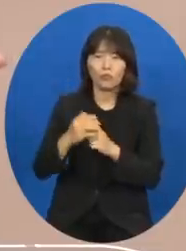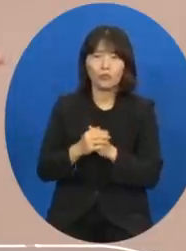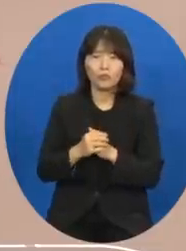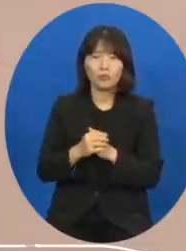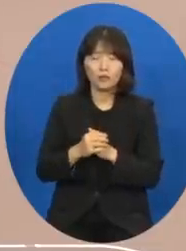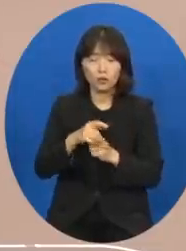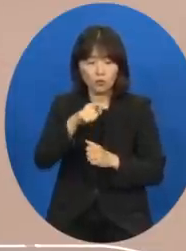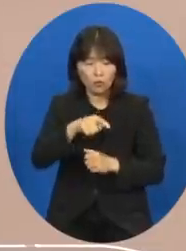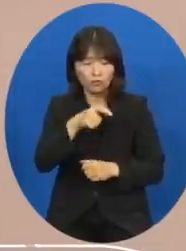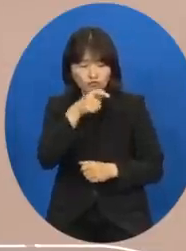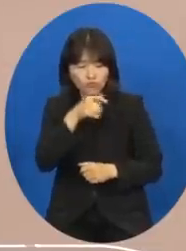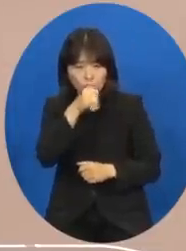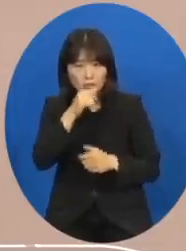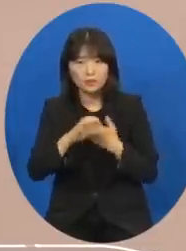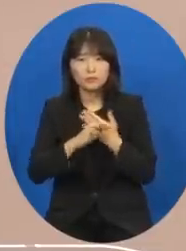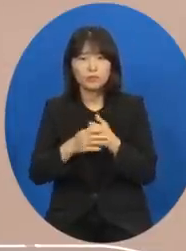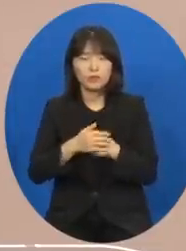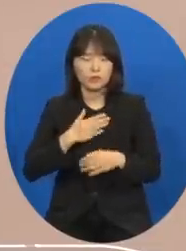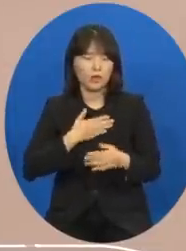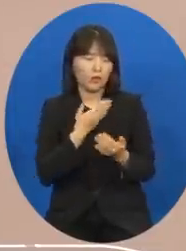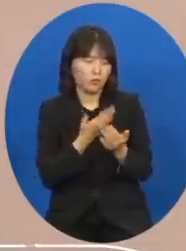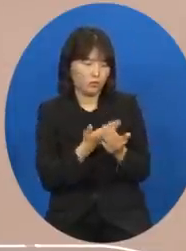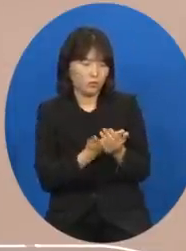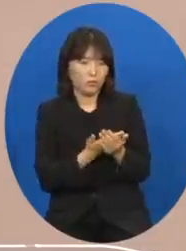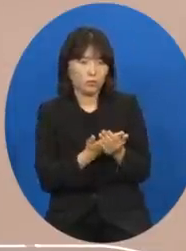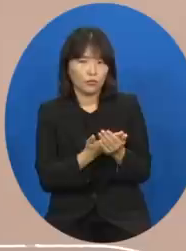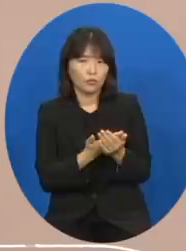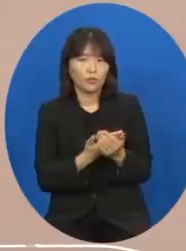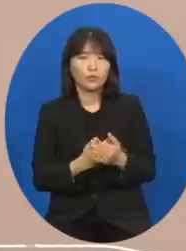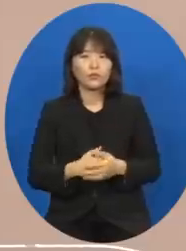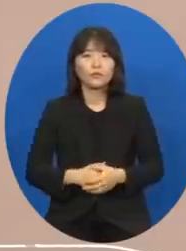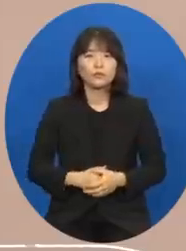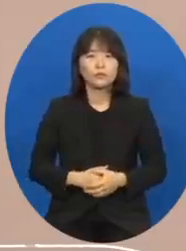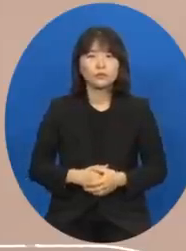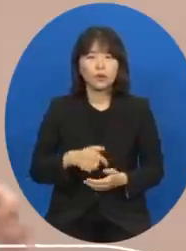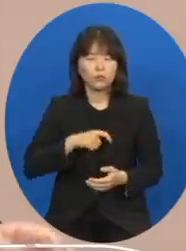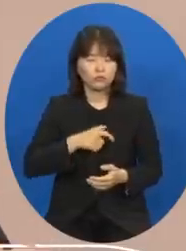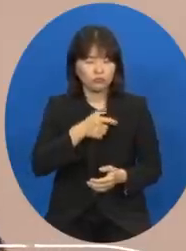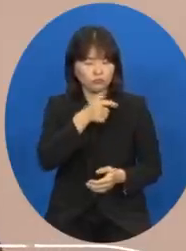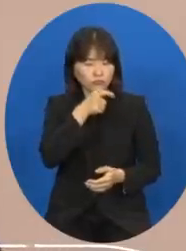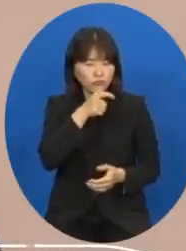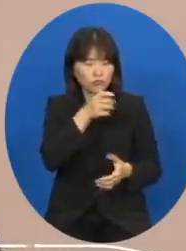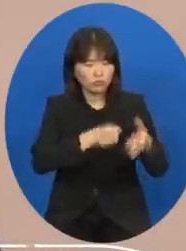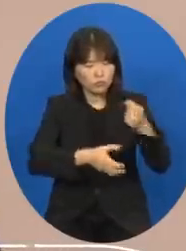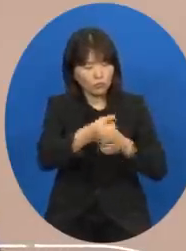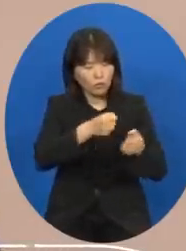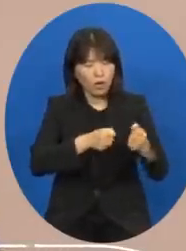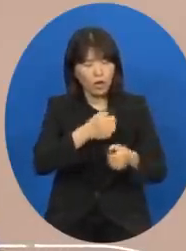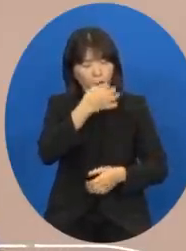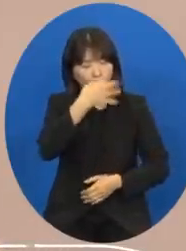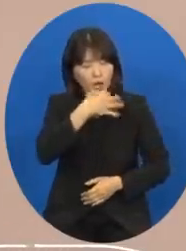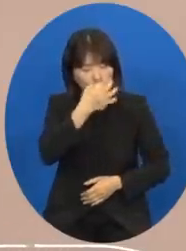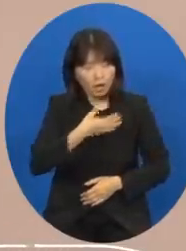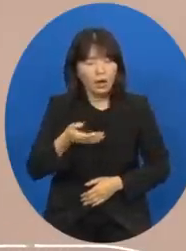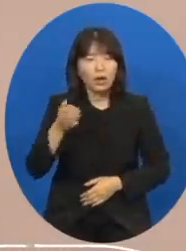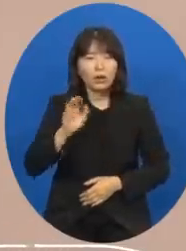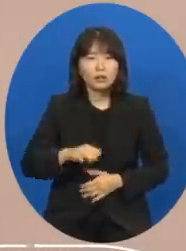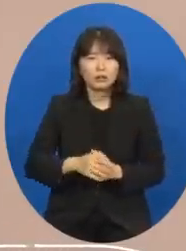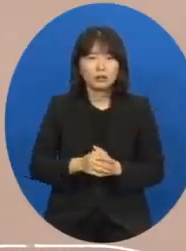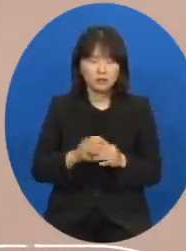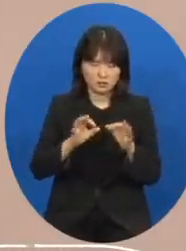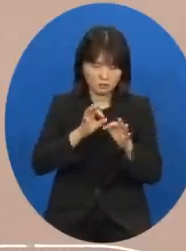있다면 나에게 주십시오. 그렇지 않아도 물길러 나오는 일이 참 힘든데